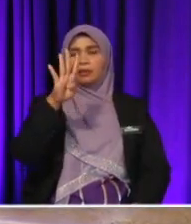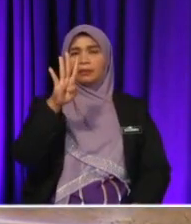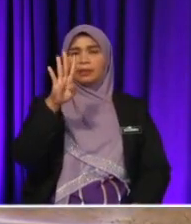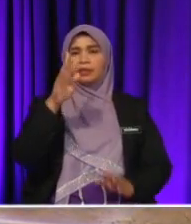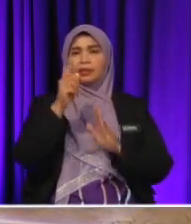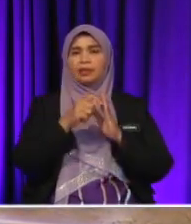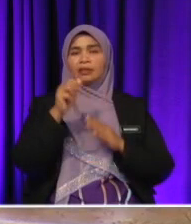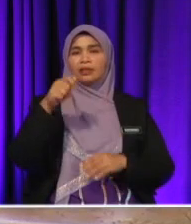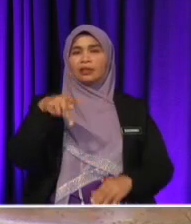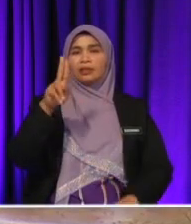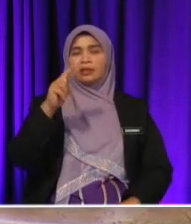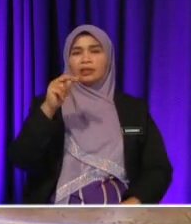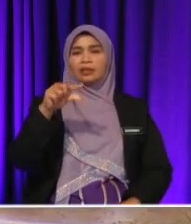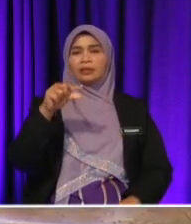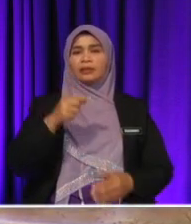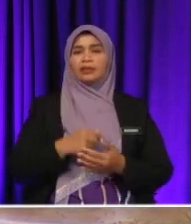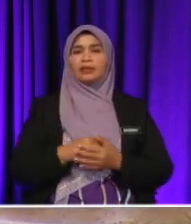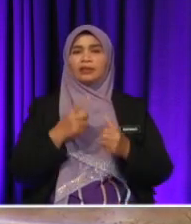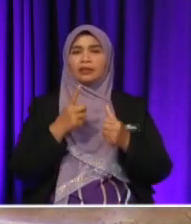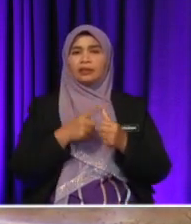yang terapung pertama